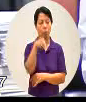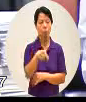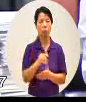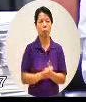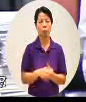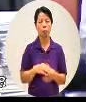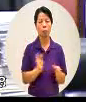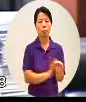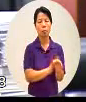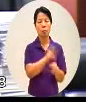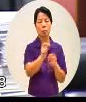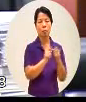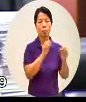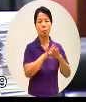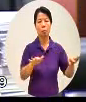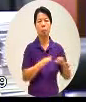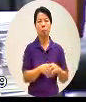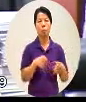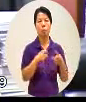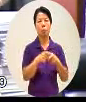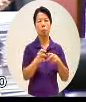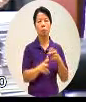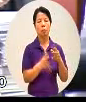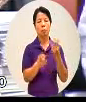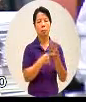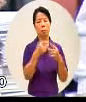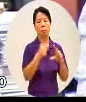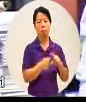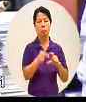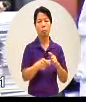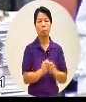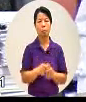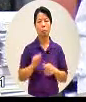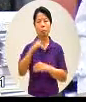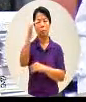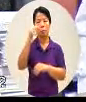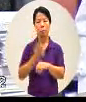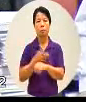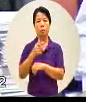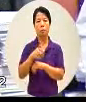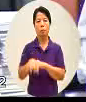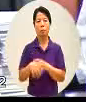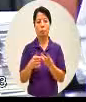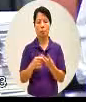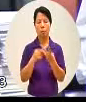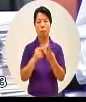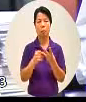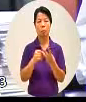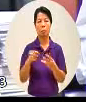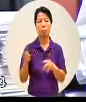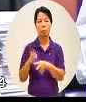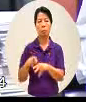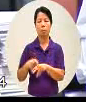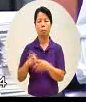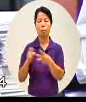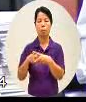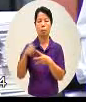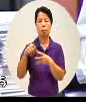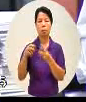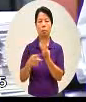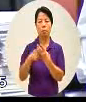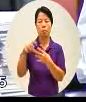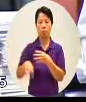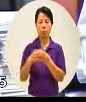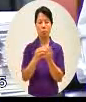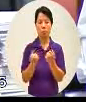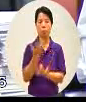个永安工业区， 没有错，永安， 还有 高科。 还有我们的本州工业区，还有一座焚化